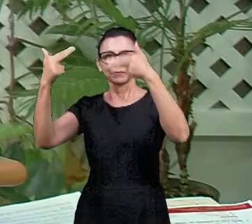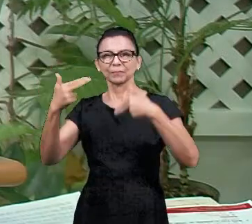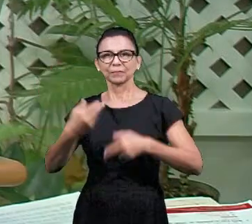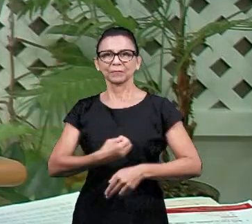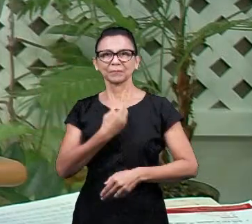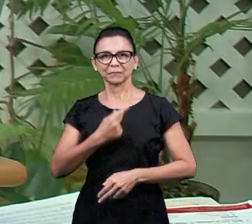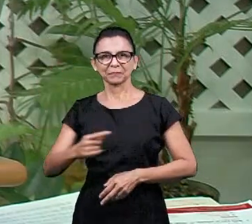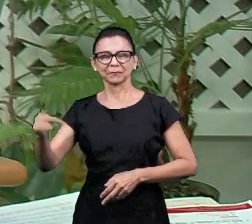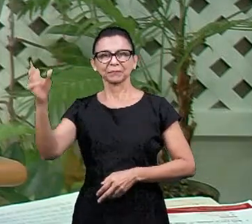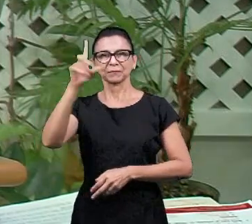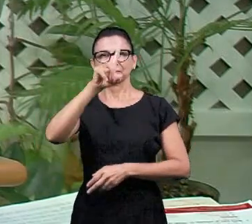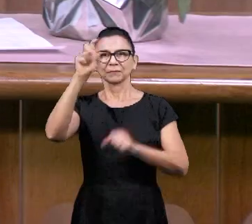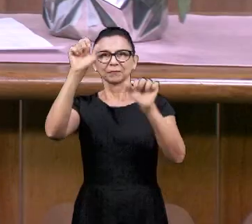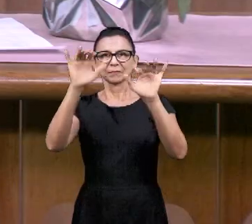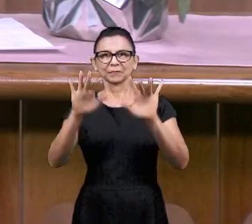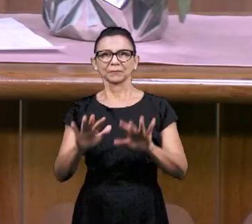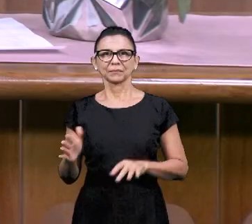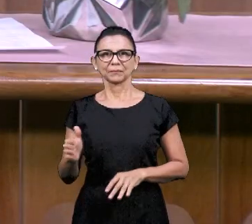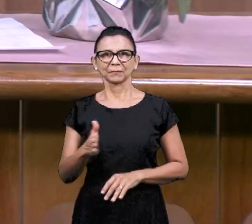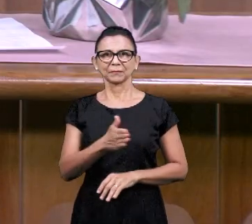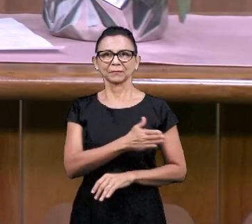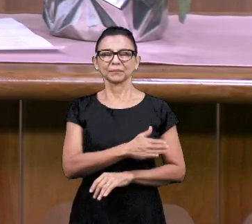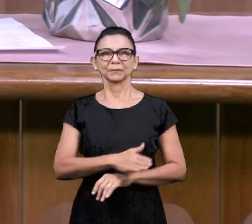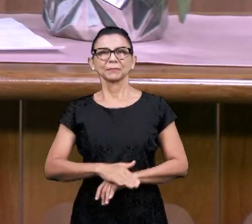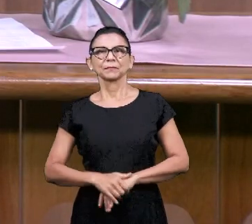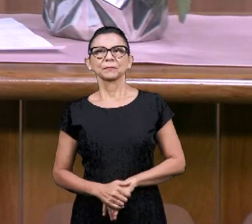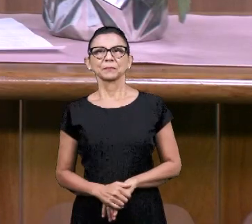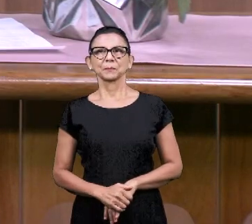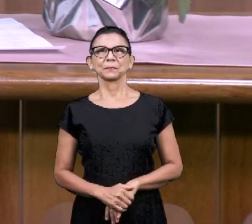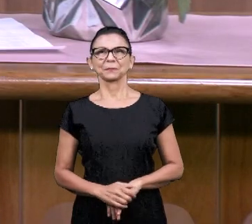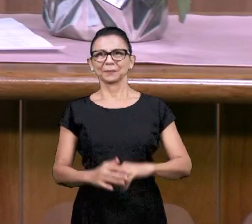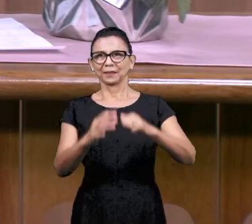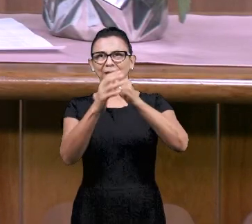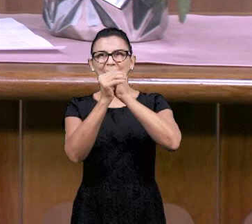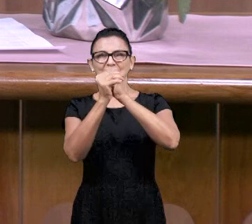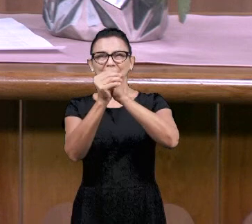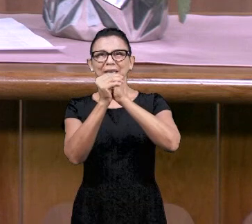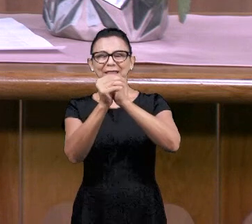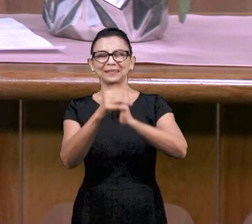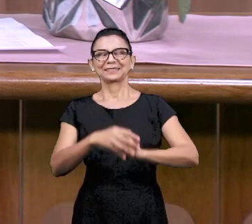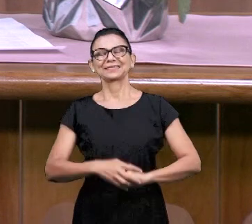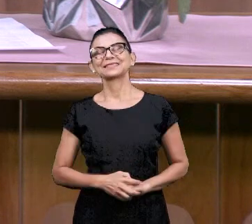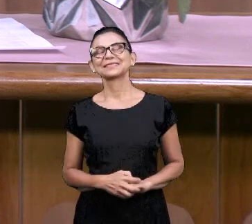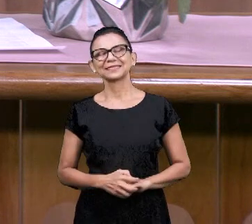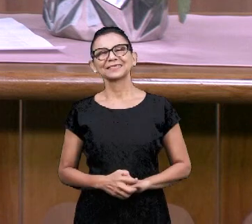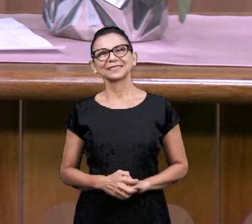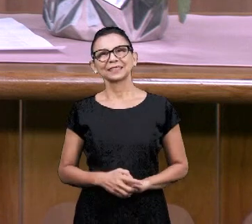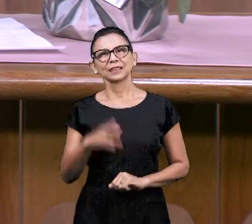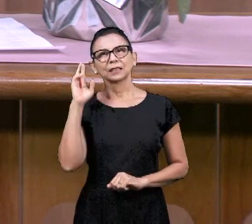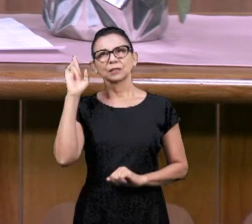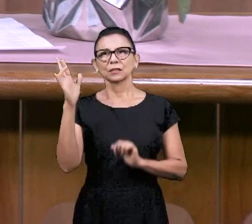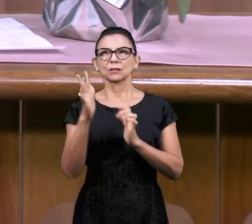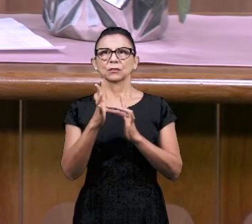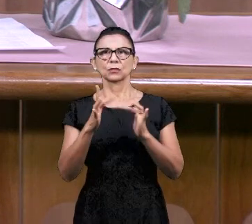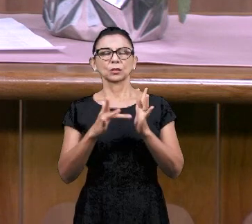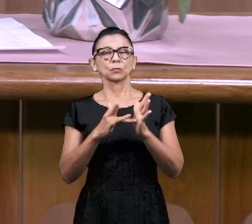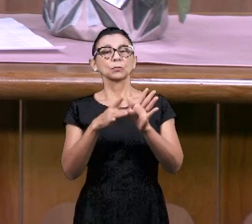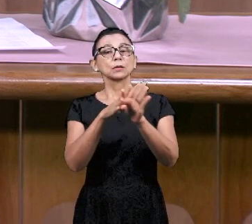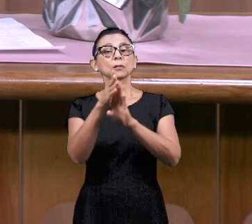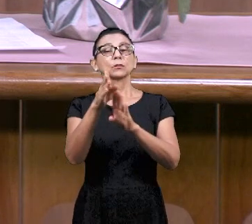Vous l'avez ramené à la vie éternelle. Que Dieu vous bénisse, la paix du Seigneur. Amen. La recommandation du Seigneur Jésus